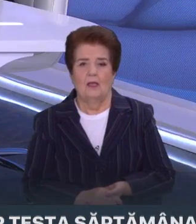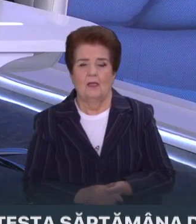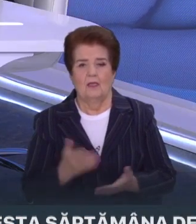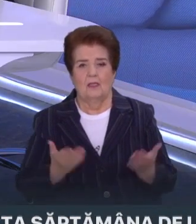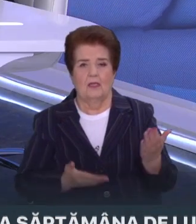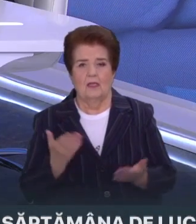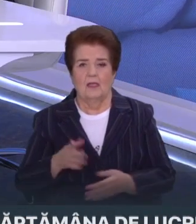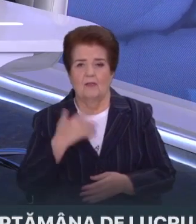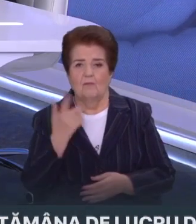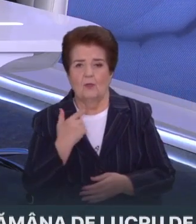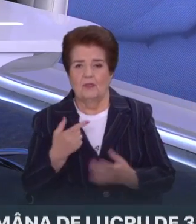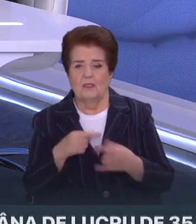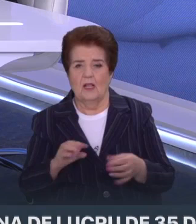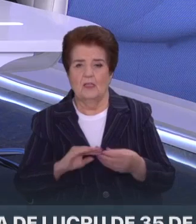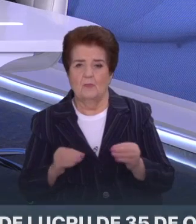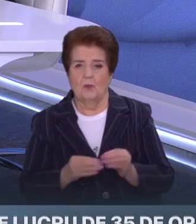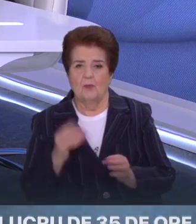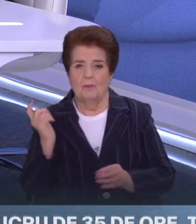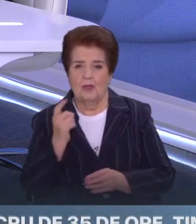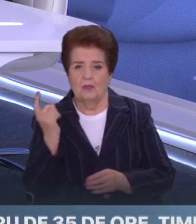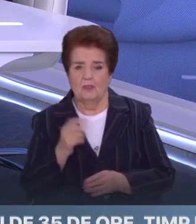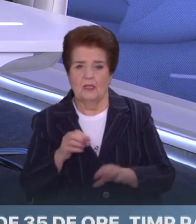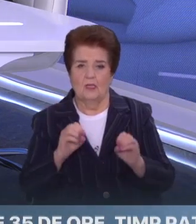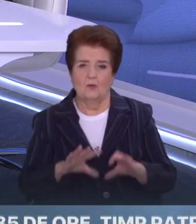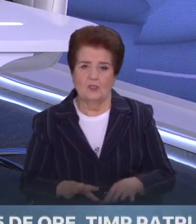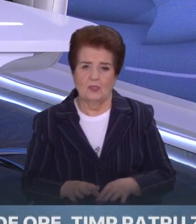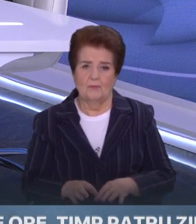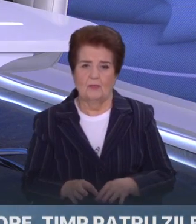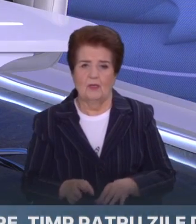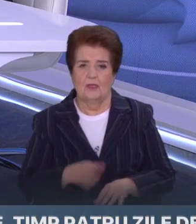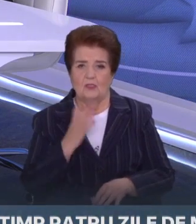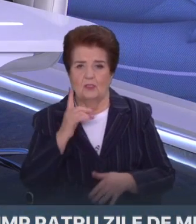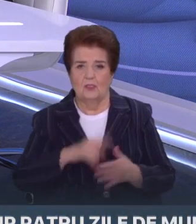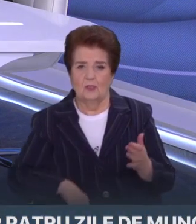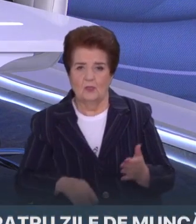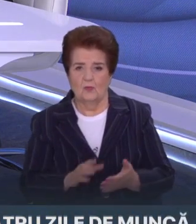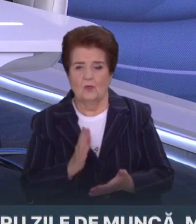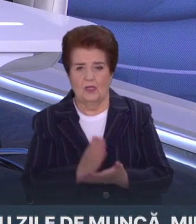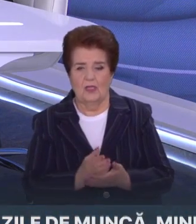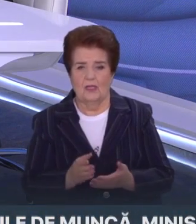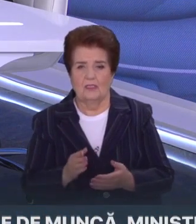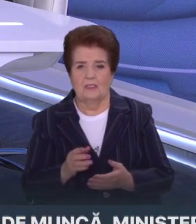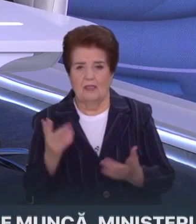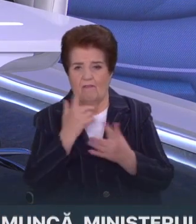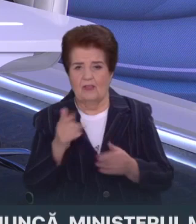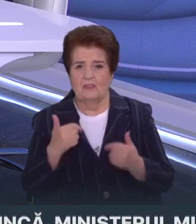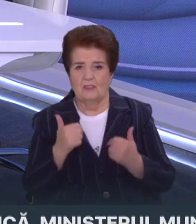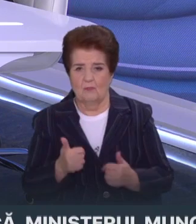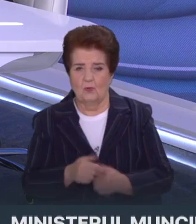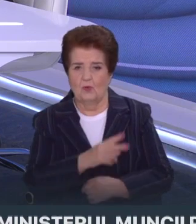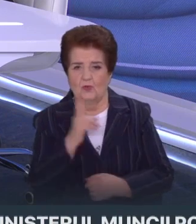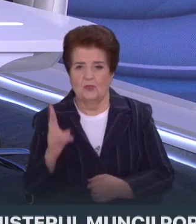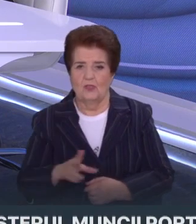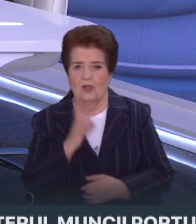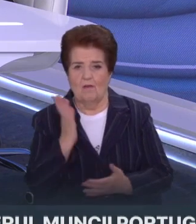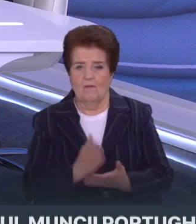dacă vorbiți și despre alte probleme din agricultură, ele mereu sunt, eu sunt sigură că este totuși o veste bună faptul că cel puțin cei care au avut